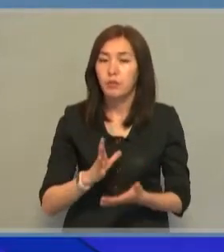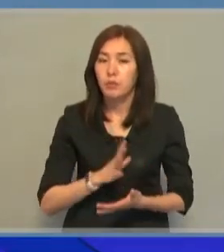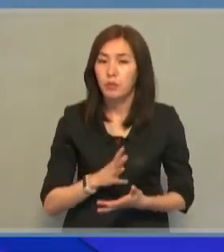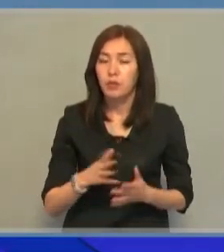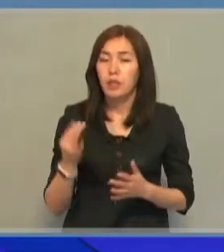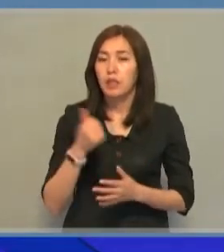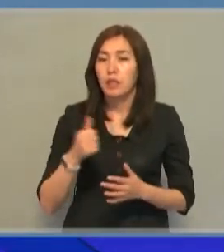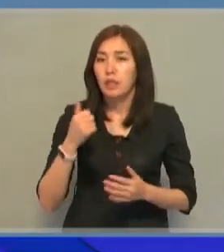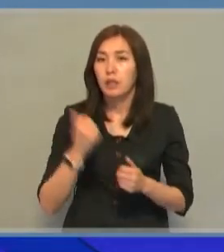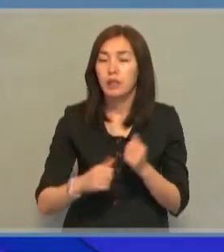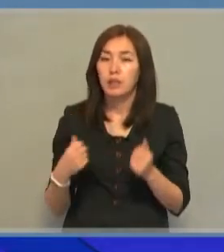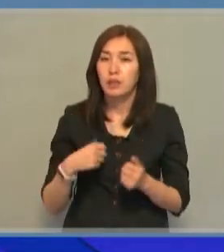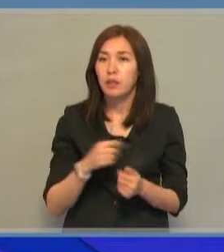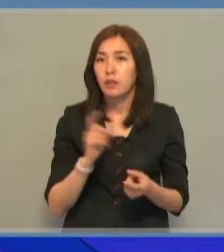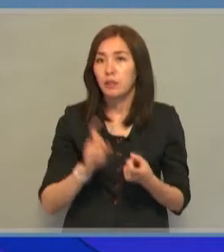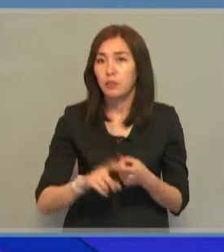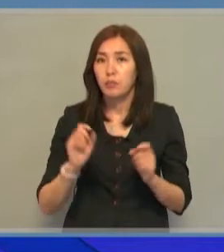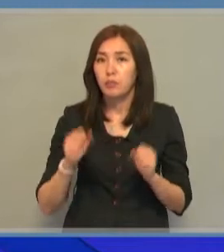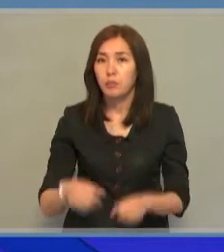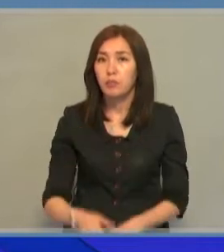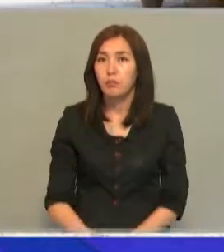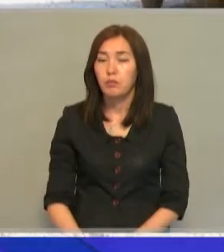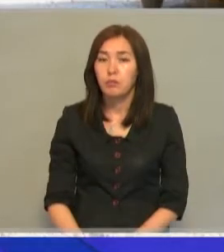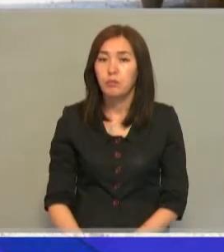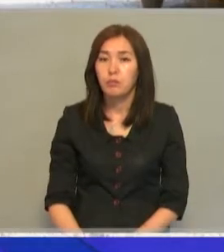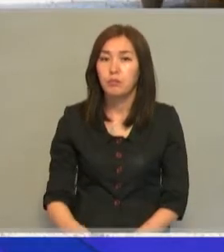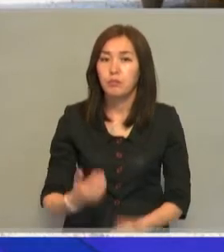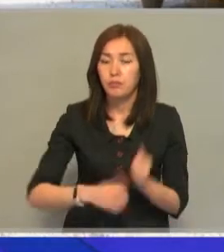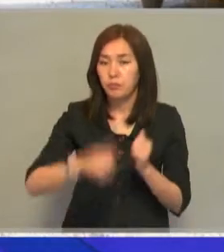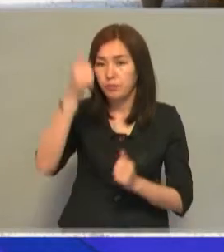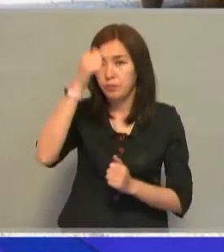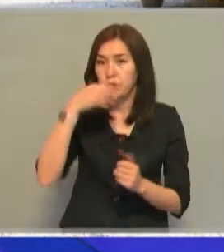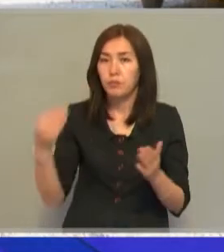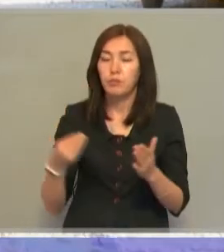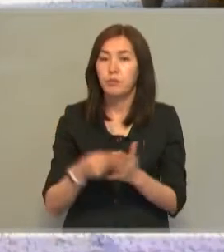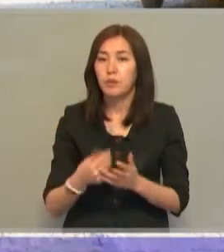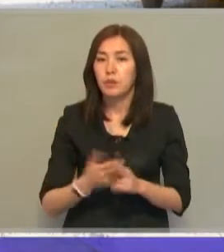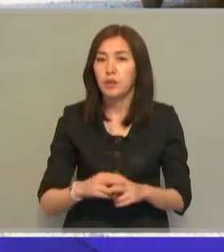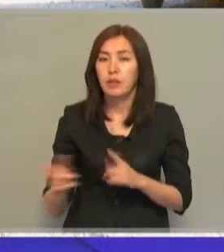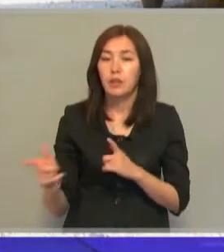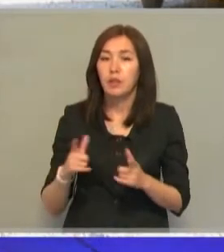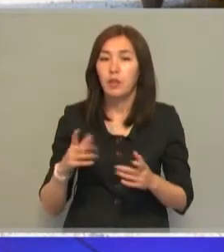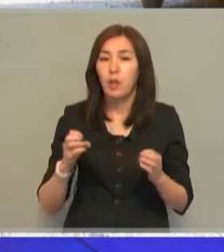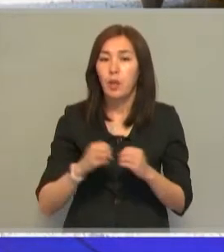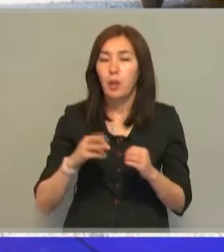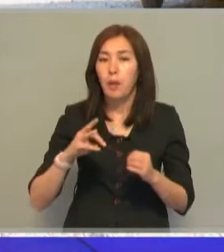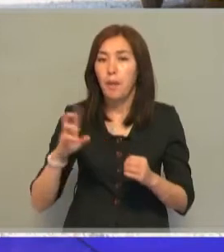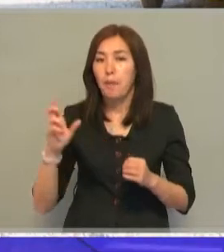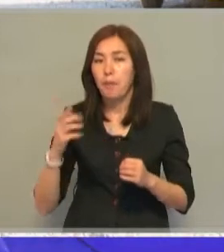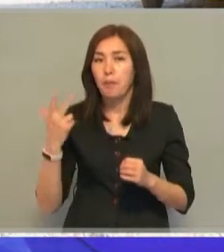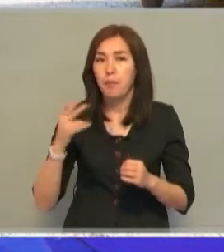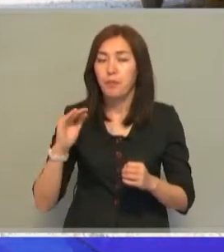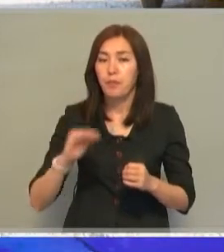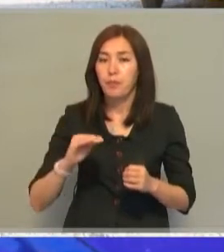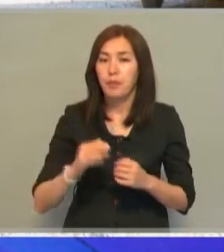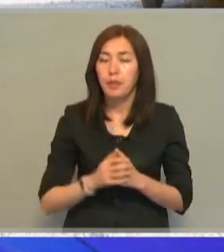Ал тарифті әркім өз қалауынша таңдайды. Енді аймамай төлейтін тарифтеріне қарай ол шыға береді. 10 мегабит секундына жаңа 3000 теңге